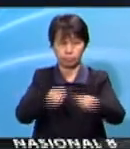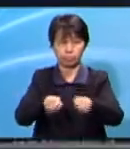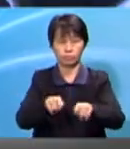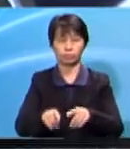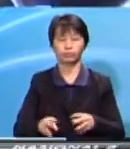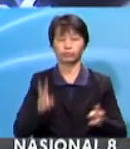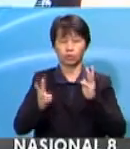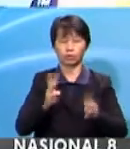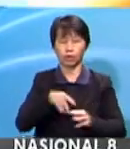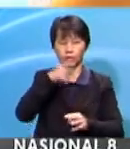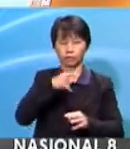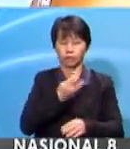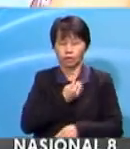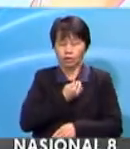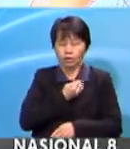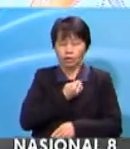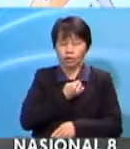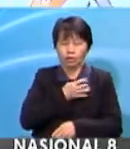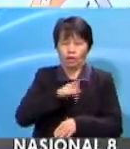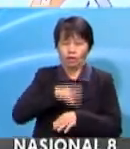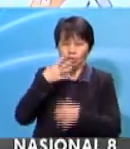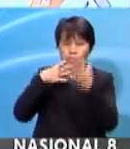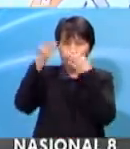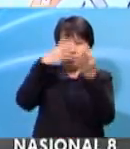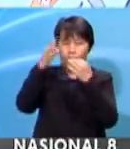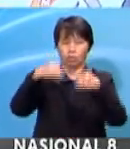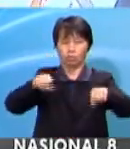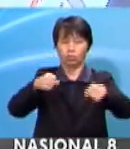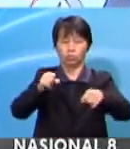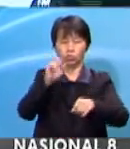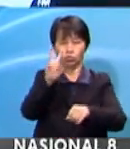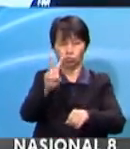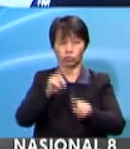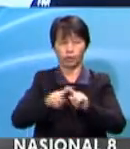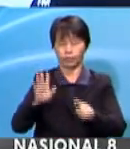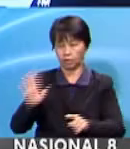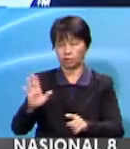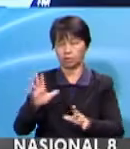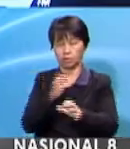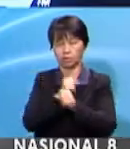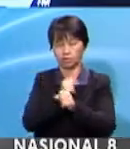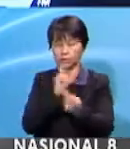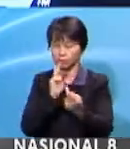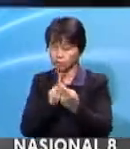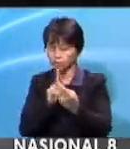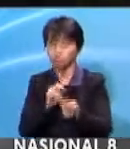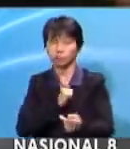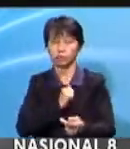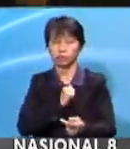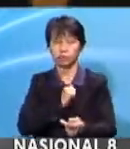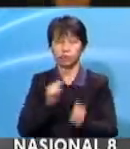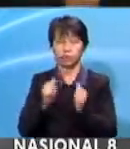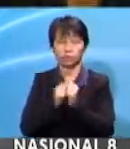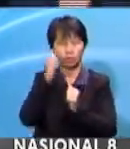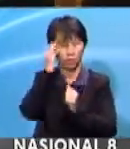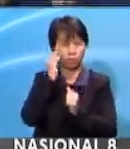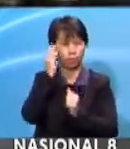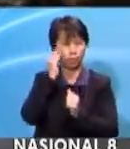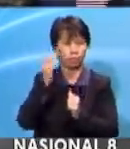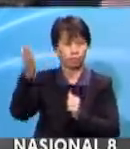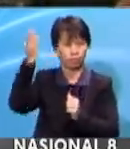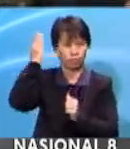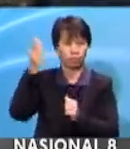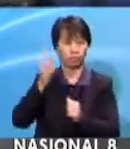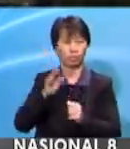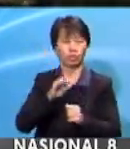walaupun mengakui sedikit gugup di awal pemilihan sebagai pelumba Moto2 namun sakuan semakin dapat menyesuaikan diri berbekalkan pengalaman selaku suara